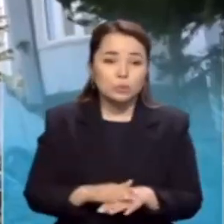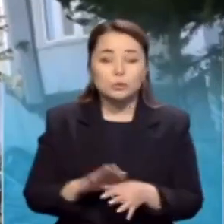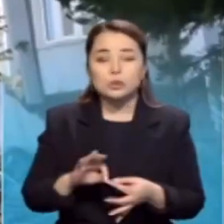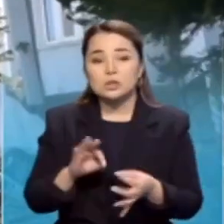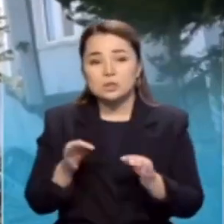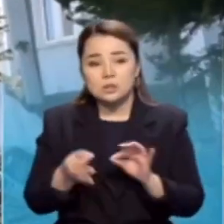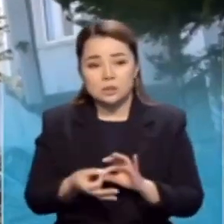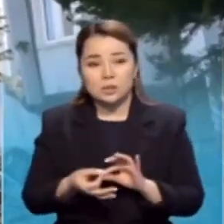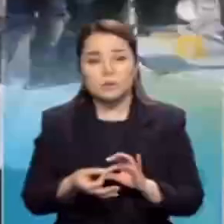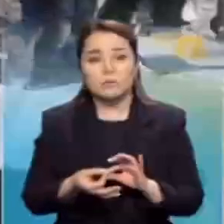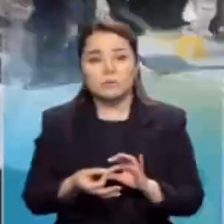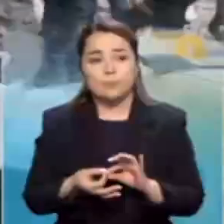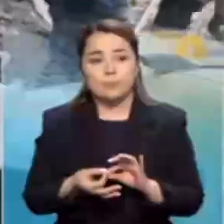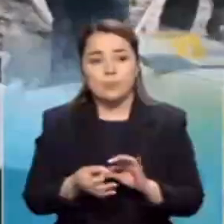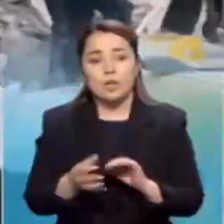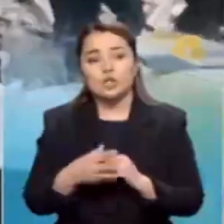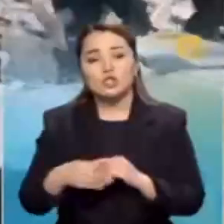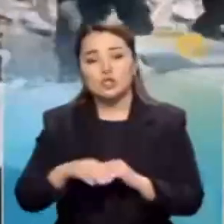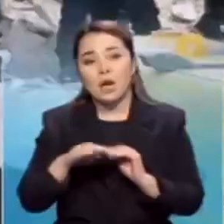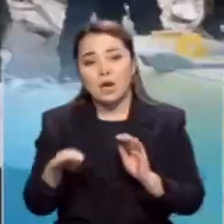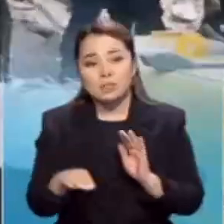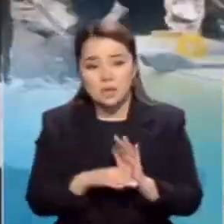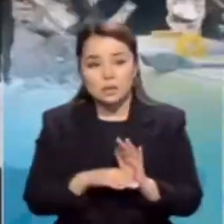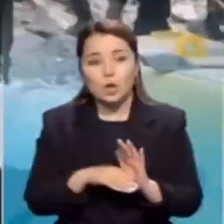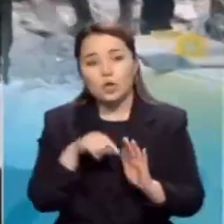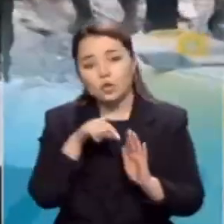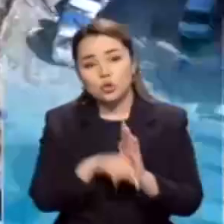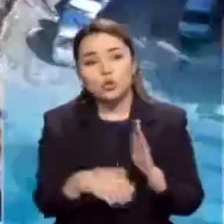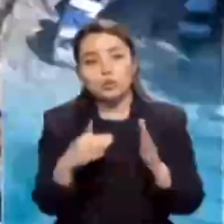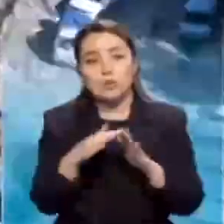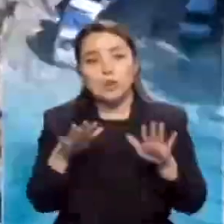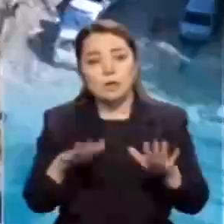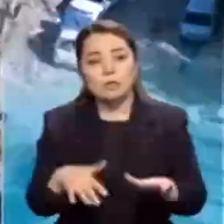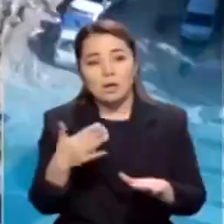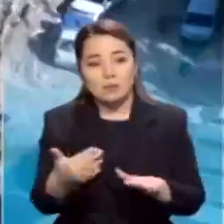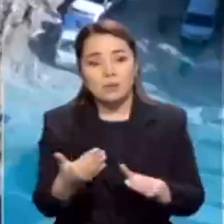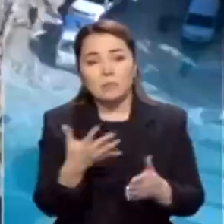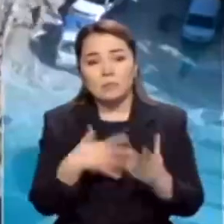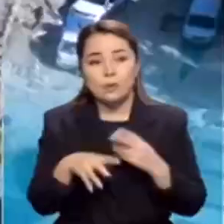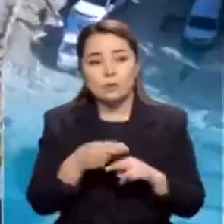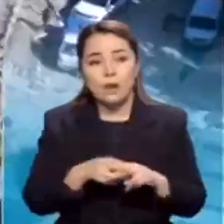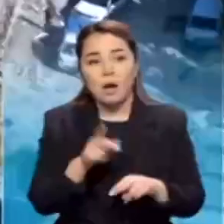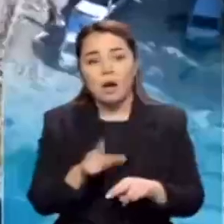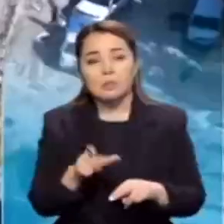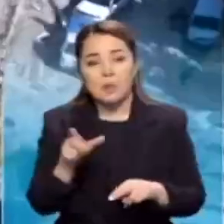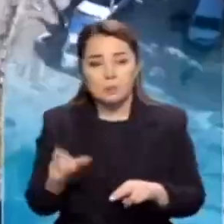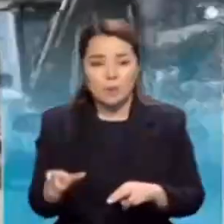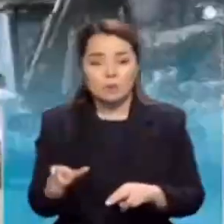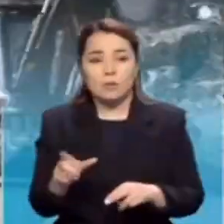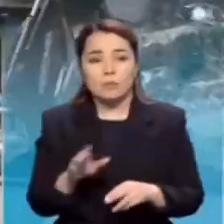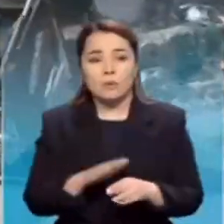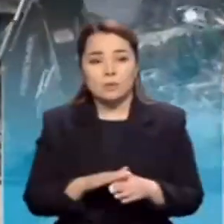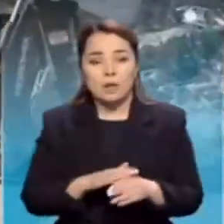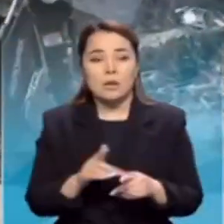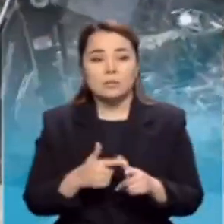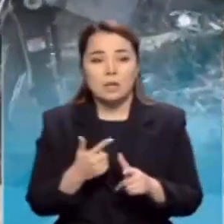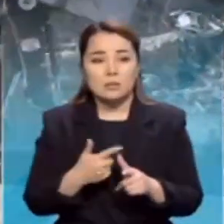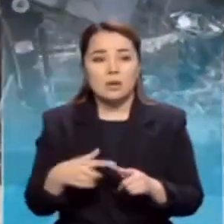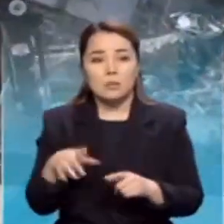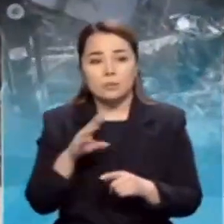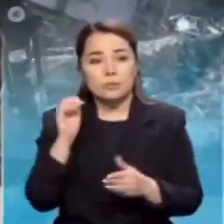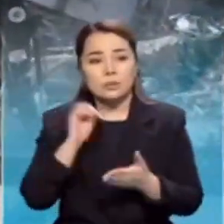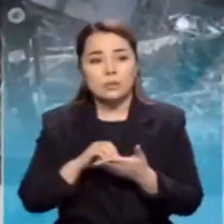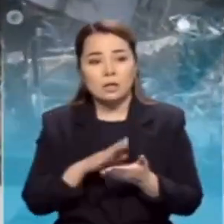қиыны жер астынан мына үйінділердің арасынан қазып алған адамдардың аты жөндері